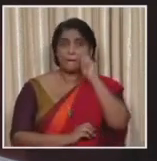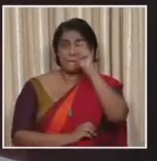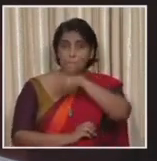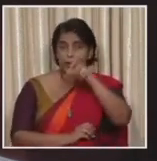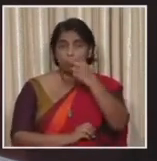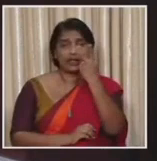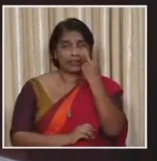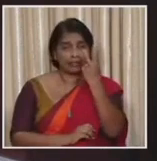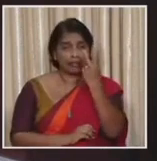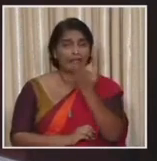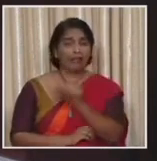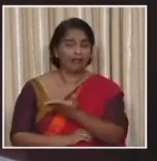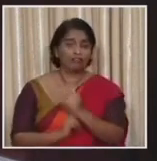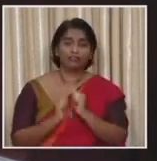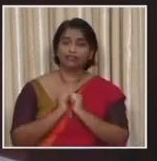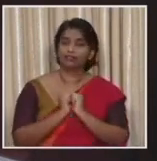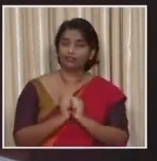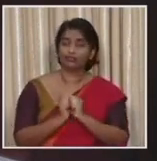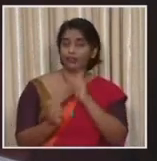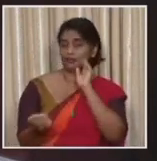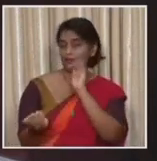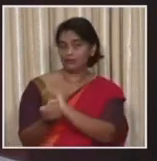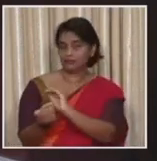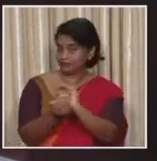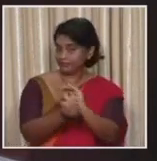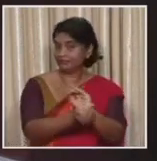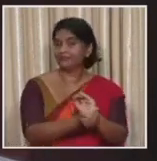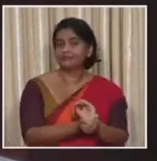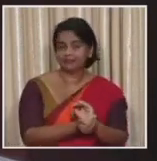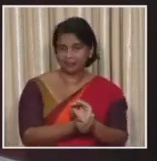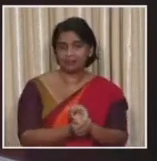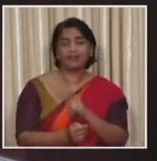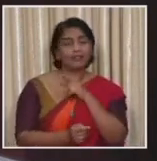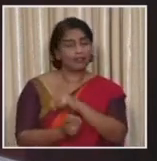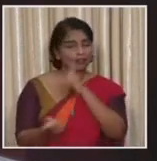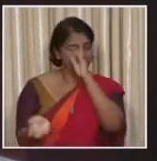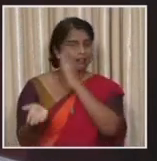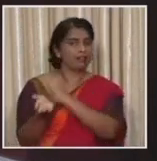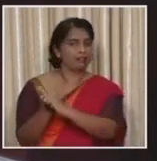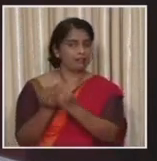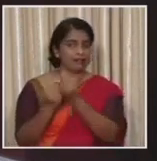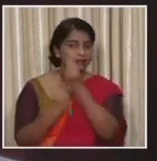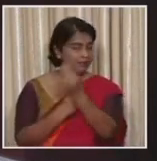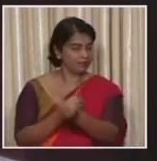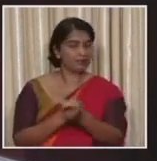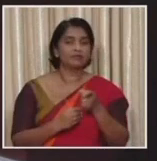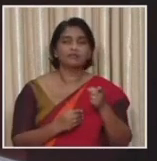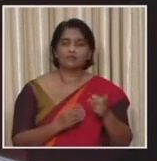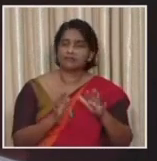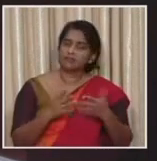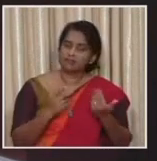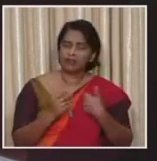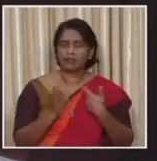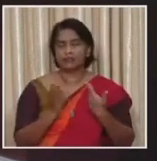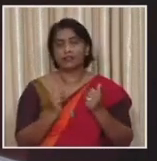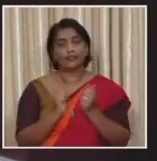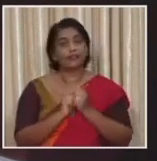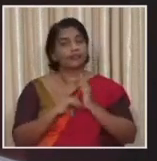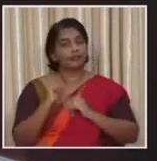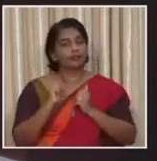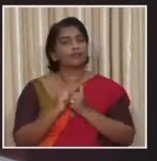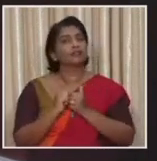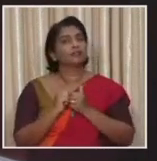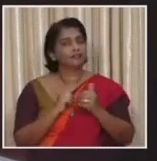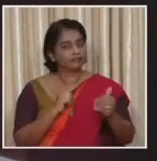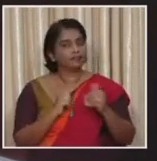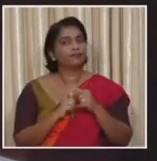2000 ගානකගේ රැකියාව සුරක්ෂිත කරලා ඒ අයටත් රැකවරණයක් ලබා දෙමින් මොකක් හරි ප්‍රසම්පාදන ක්‍රමවේදයක් තුලින්